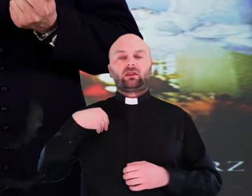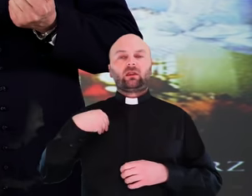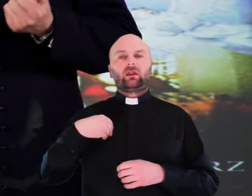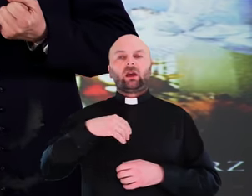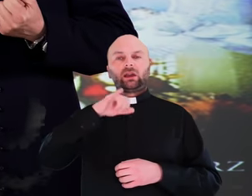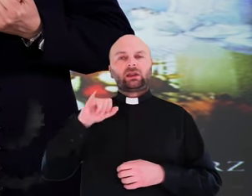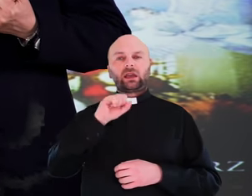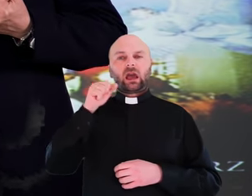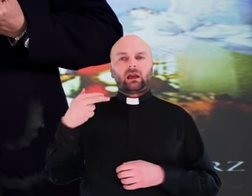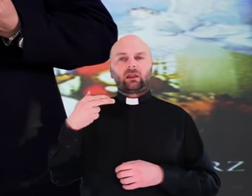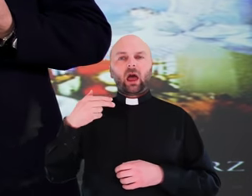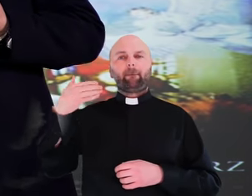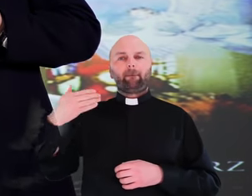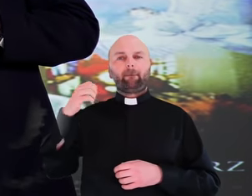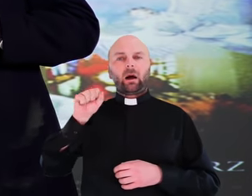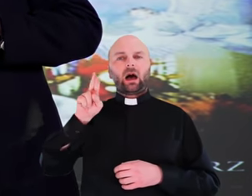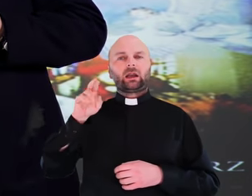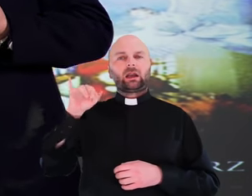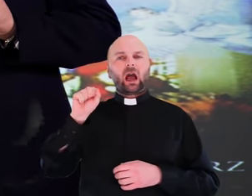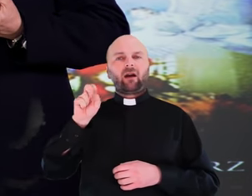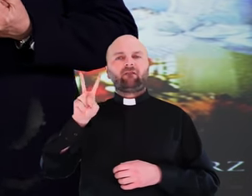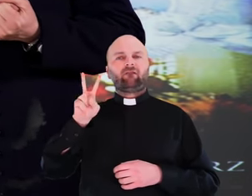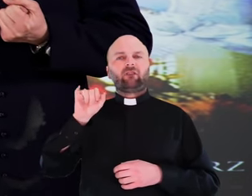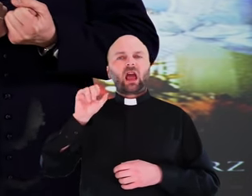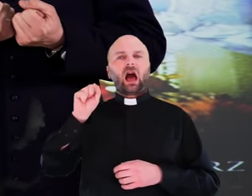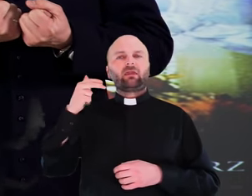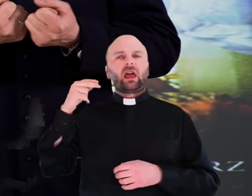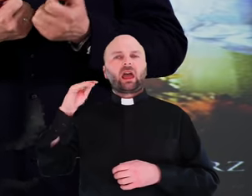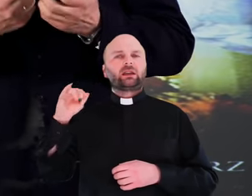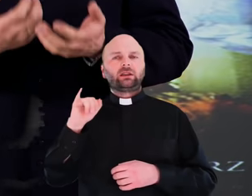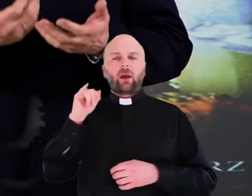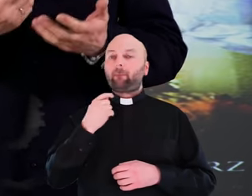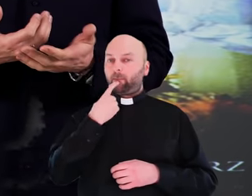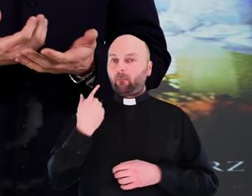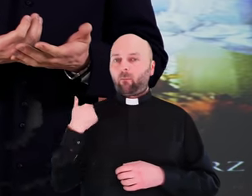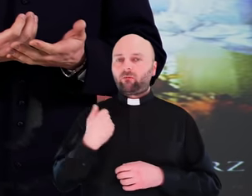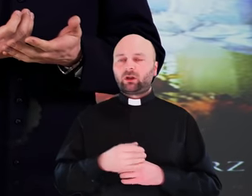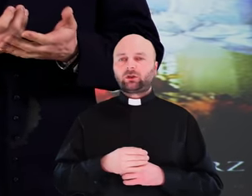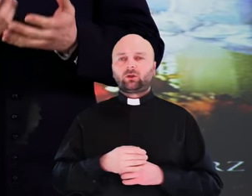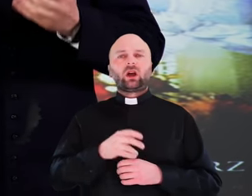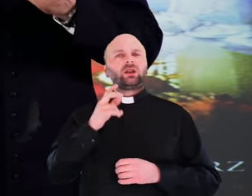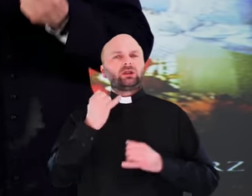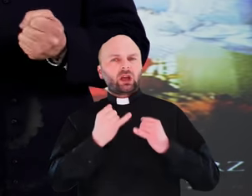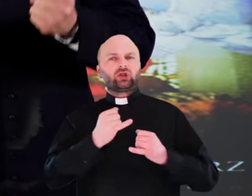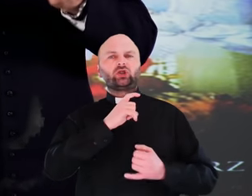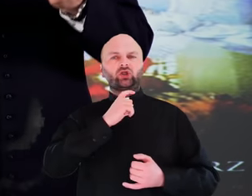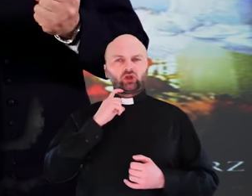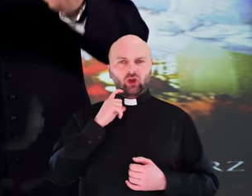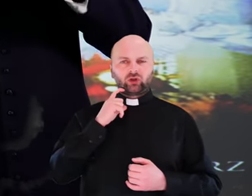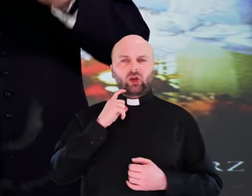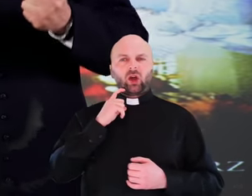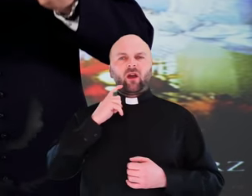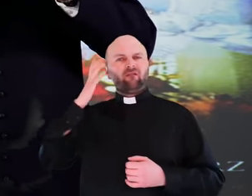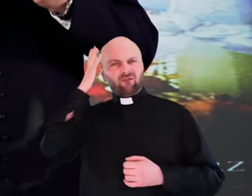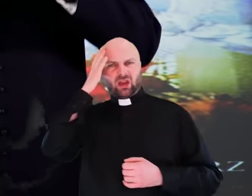kapłan, święty Jan Maria Vianney, powiedział, że gdyby ksiądz, który stoi przy